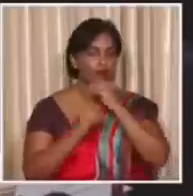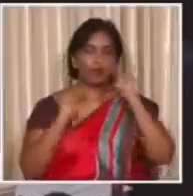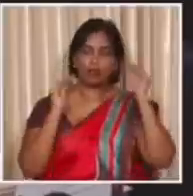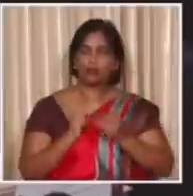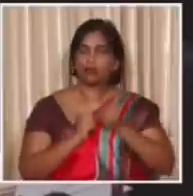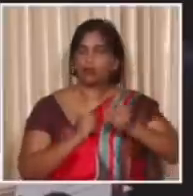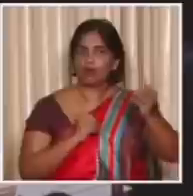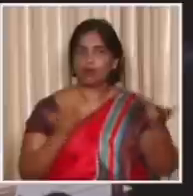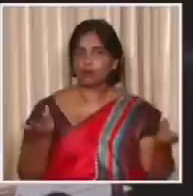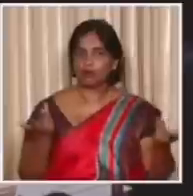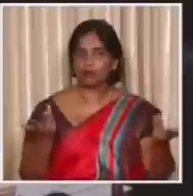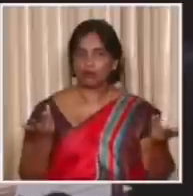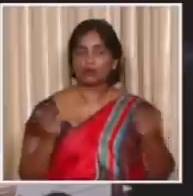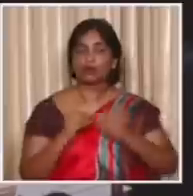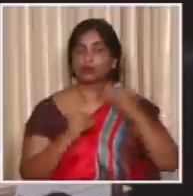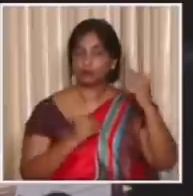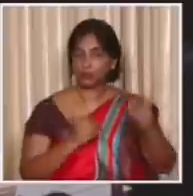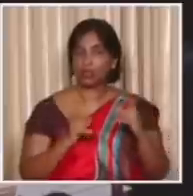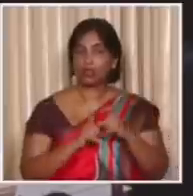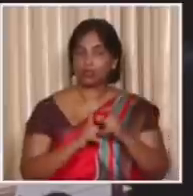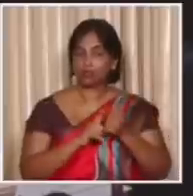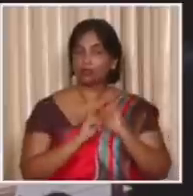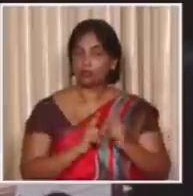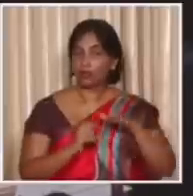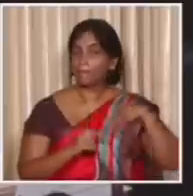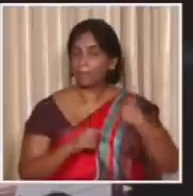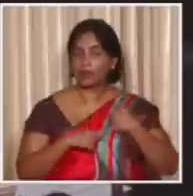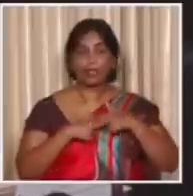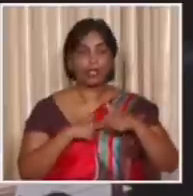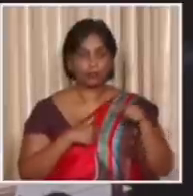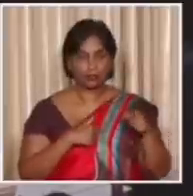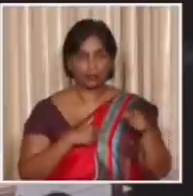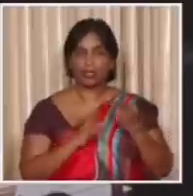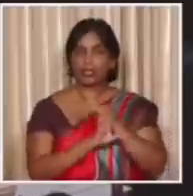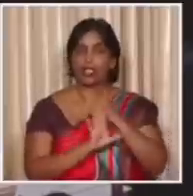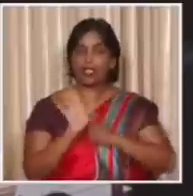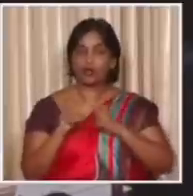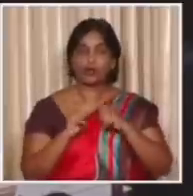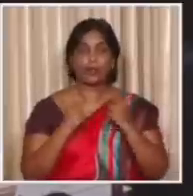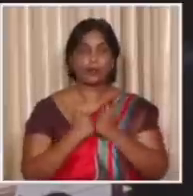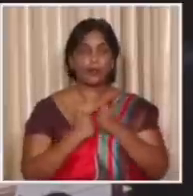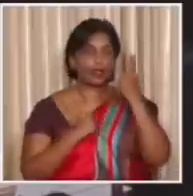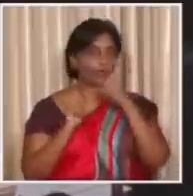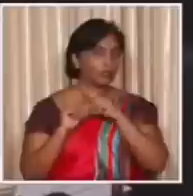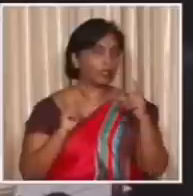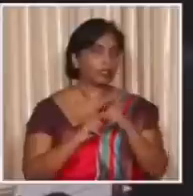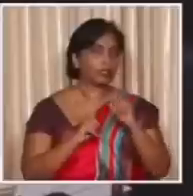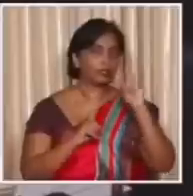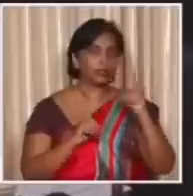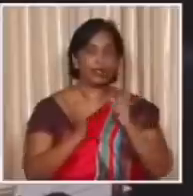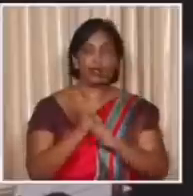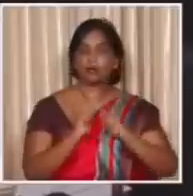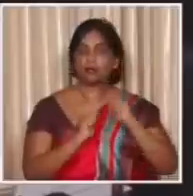කොච්චර දුරක් යනද? ඊළඟ මේ ඩොලර ස්ථවරින් ප්‍රධාන සාධකය තමයි ගිය අවුරුදු අප්‍රේල් මාසේ 12 ඉඳන් දෙසැම්බර් මාසේ 31 වෙනකොට අපේ